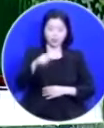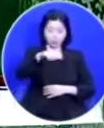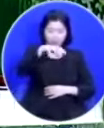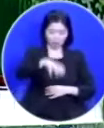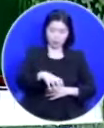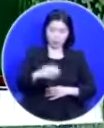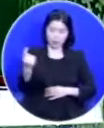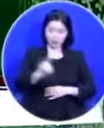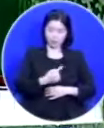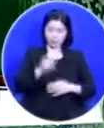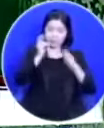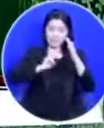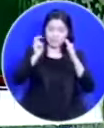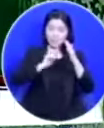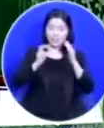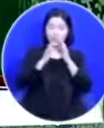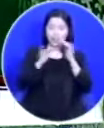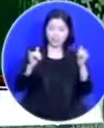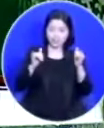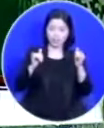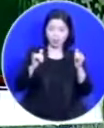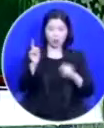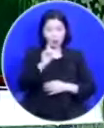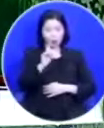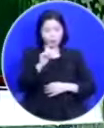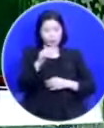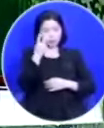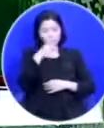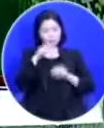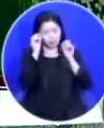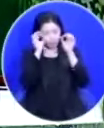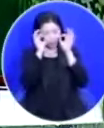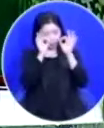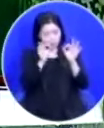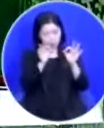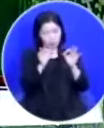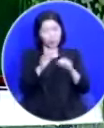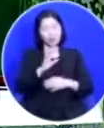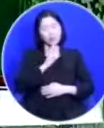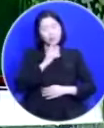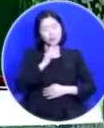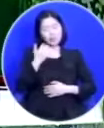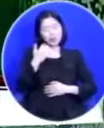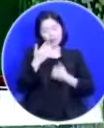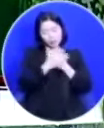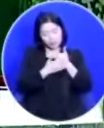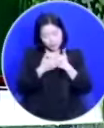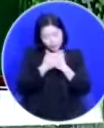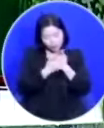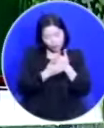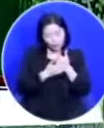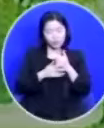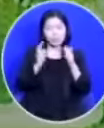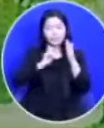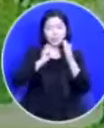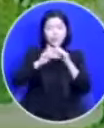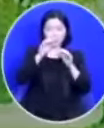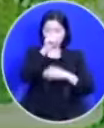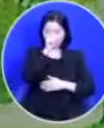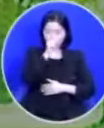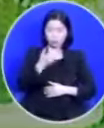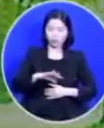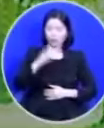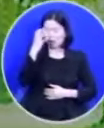찬양 하시는 분들을 어떤 때 유심히 보시면 정말 은혜로운 찬양을 하시는 건 좋은데 인상을